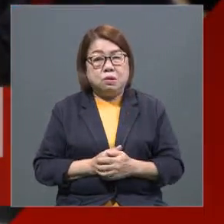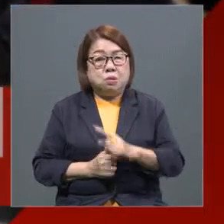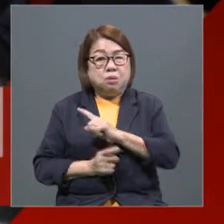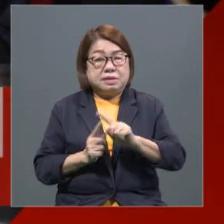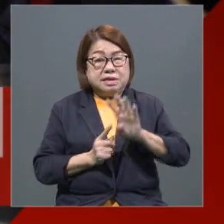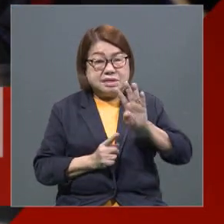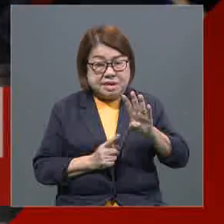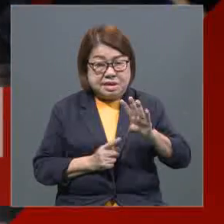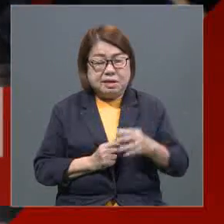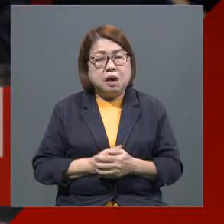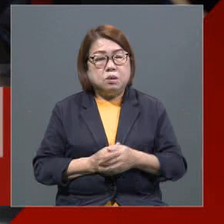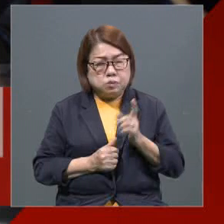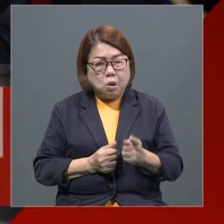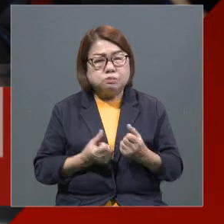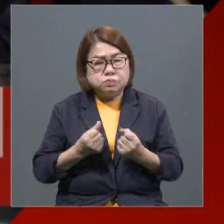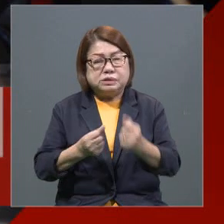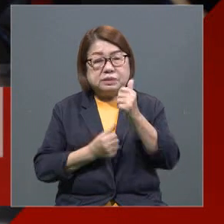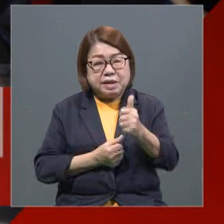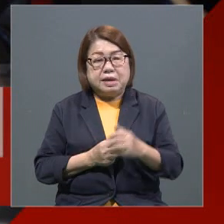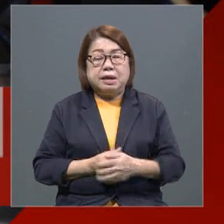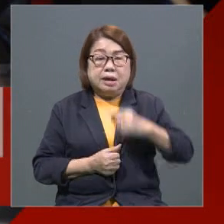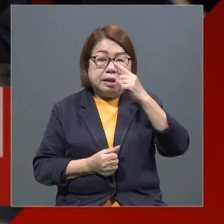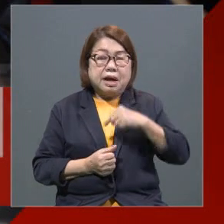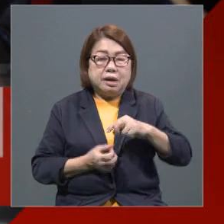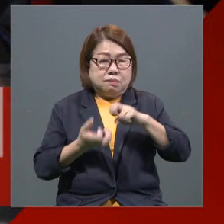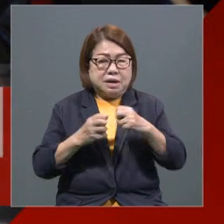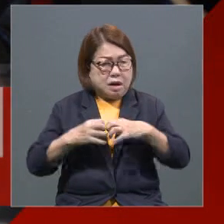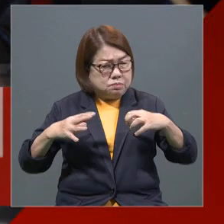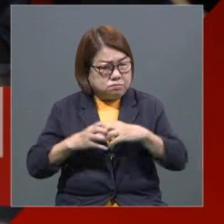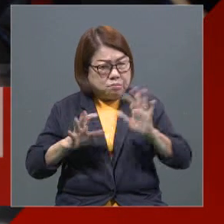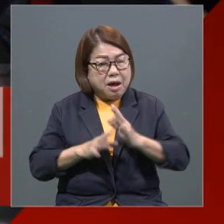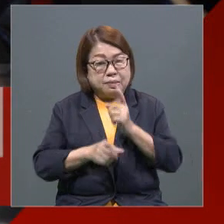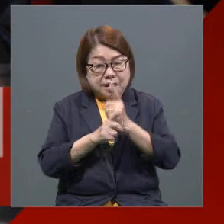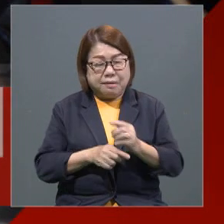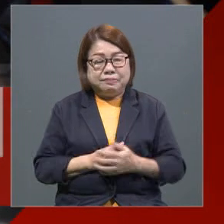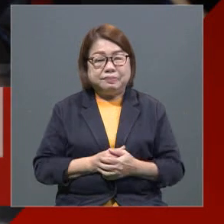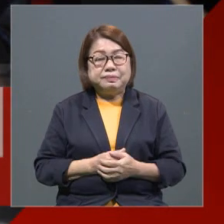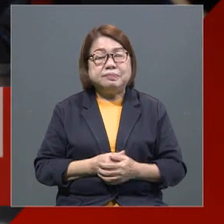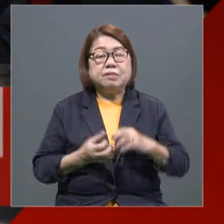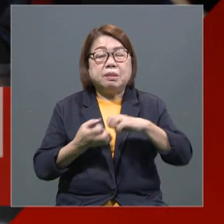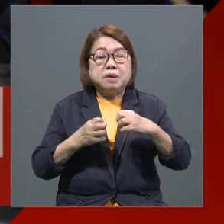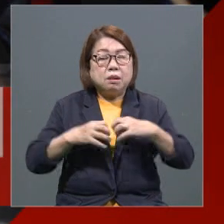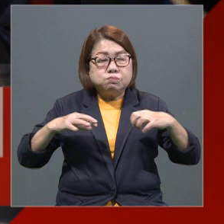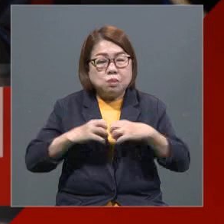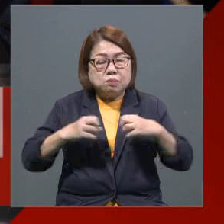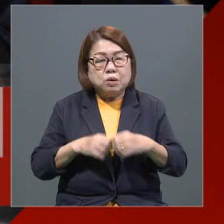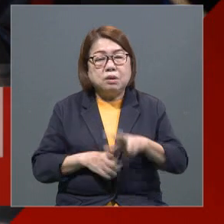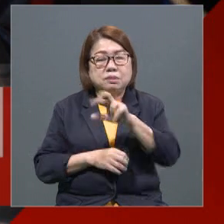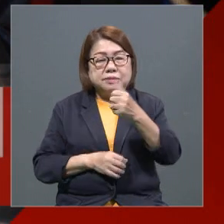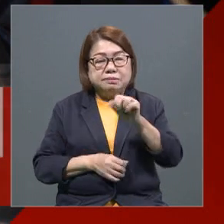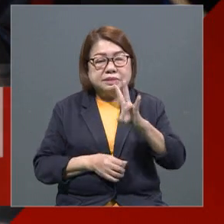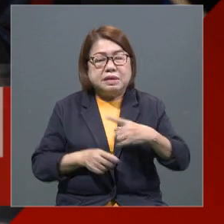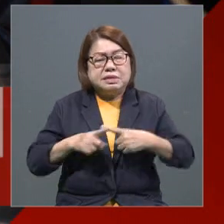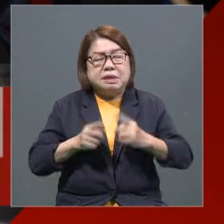ของการรณรงค์ขับขี่อย่างปลอดภัยเมืองไทยไร้อุบัติเหตุค่ะเกิดอุบัติเหตุเนี่ย 317ครั้งมีผู้บาดเจ็บ